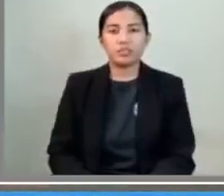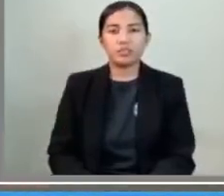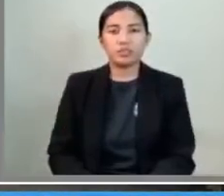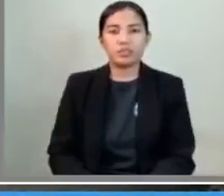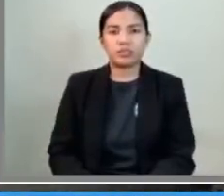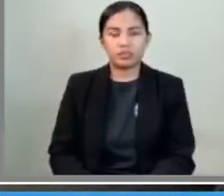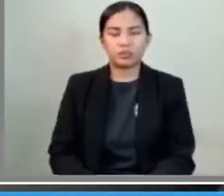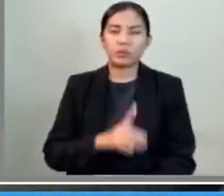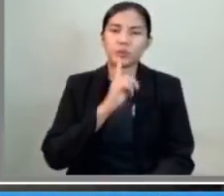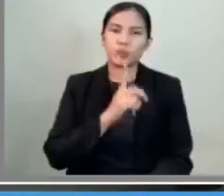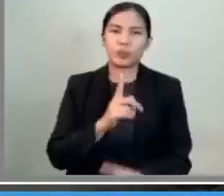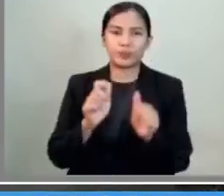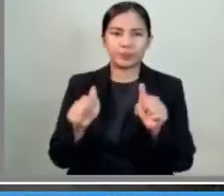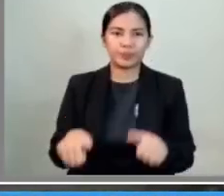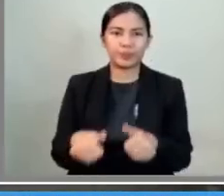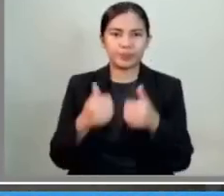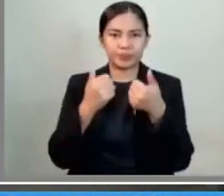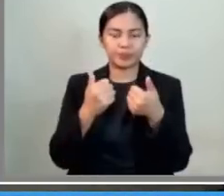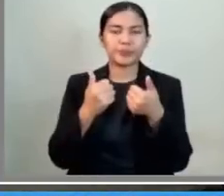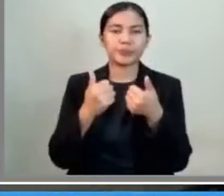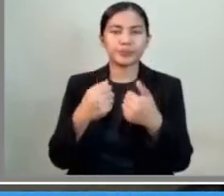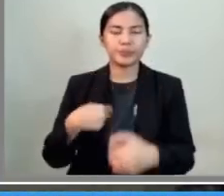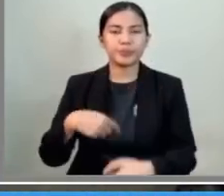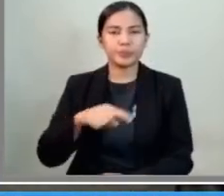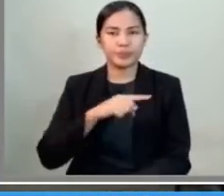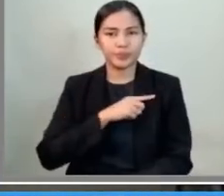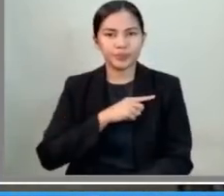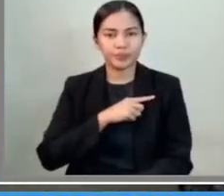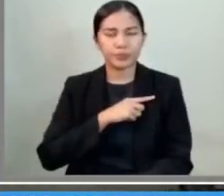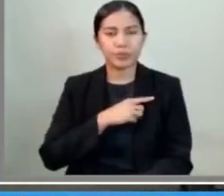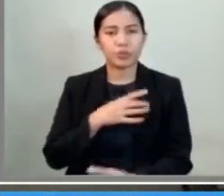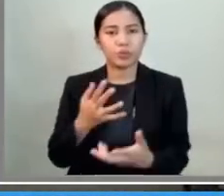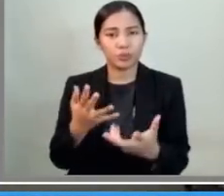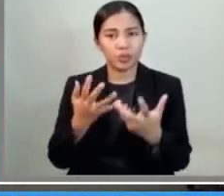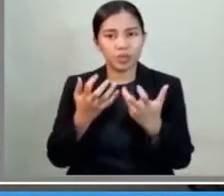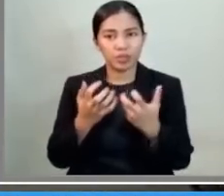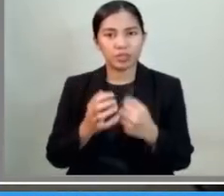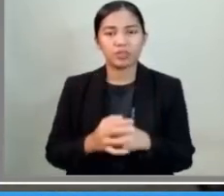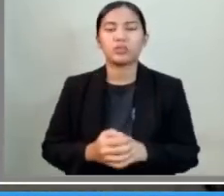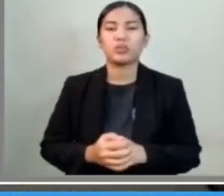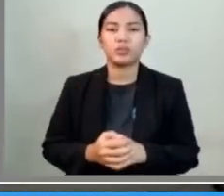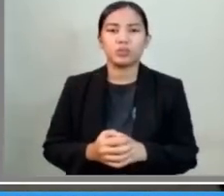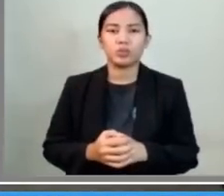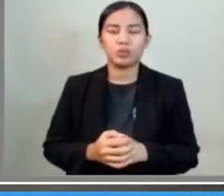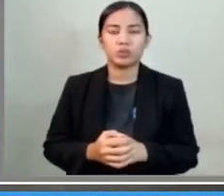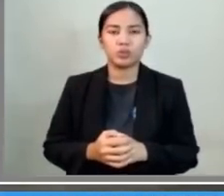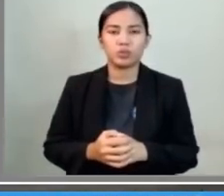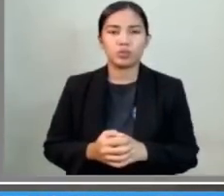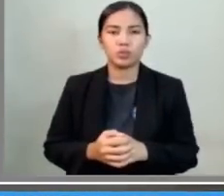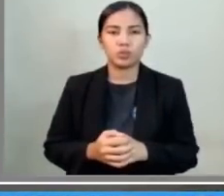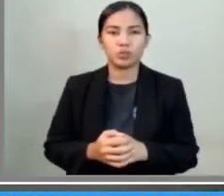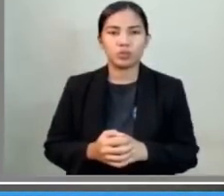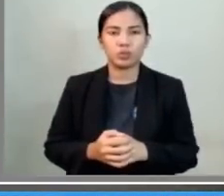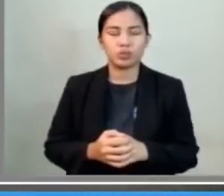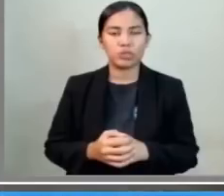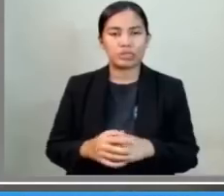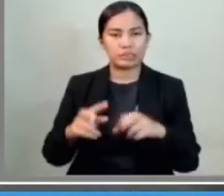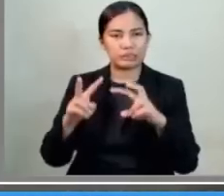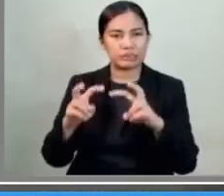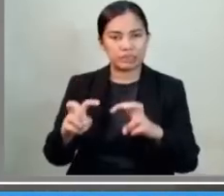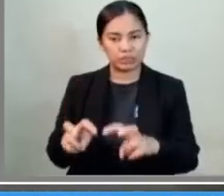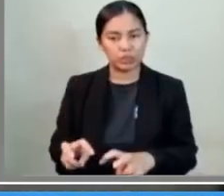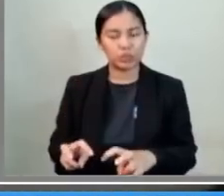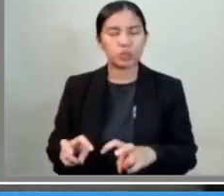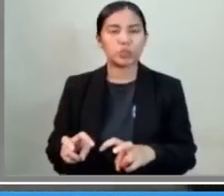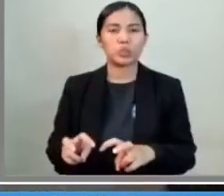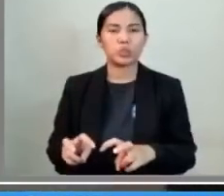natin. Gusto lang po natin na ma-minimize po yung bumabalik na tubig sa carriageway para naman po yung